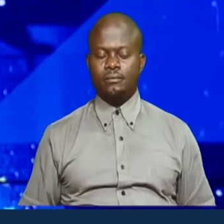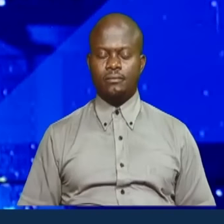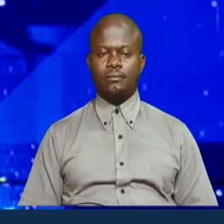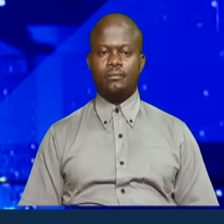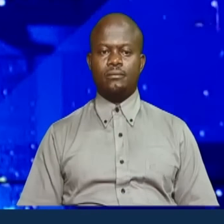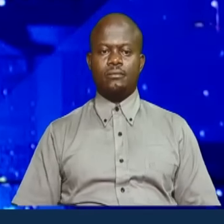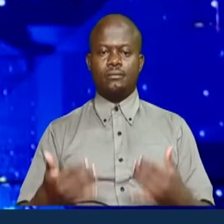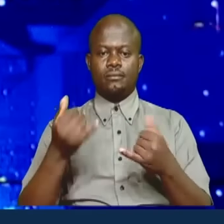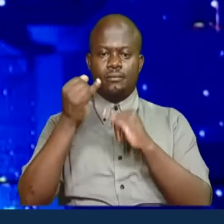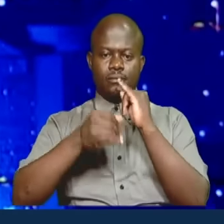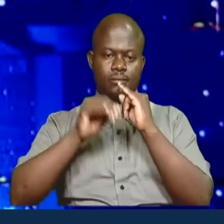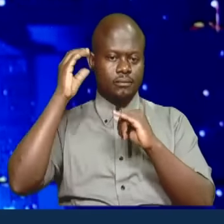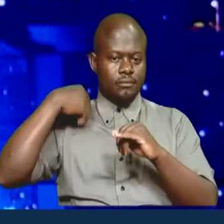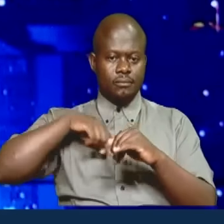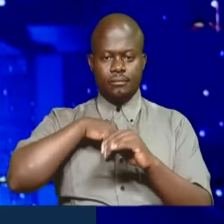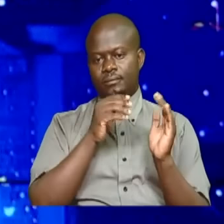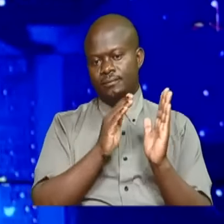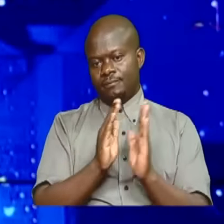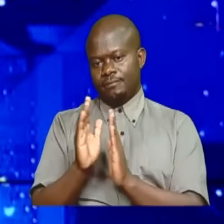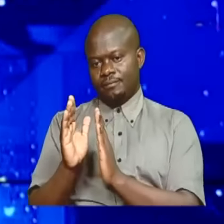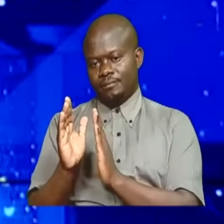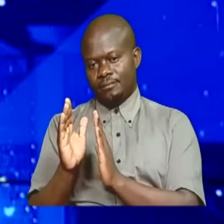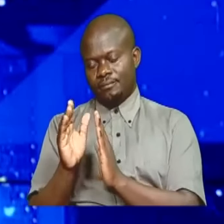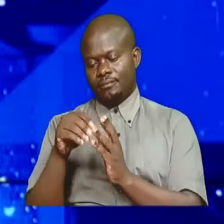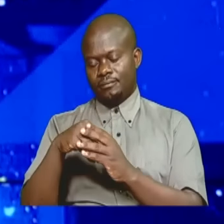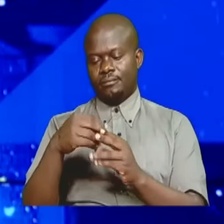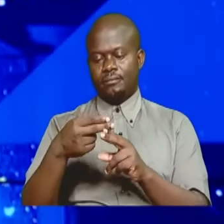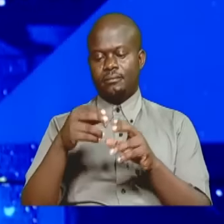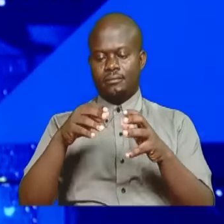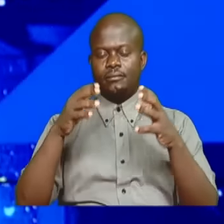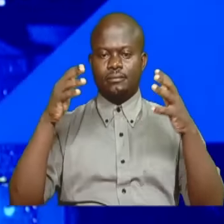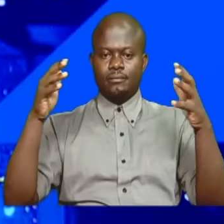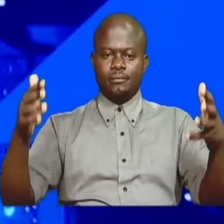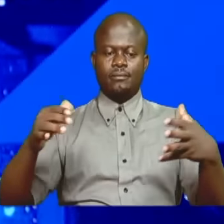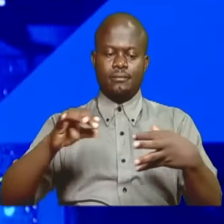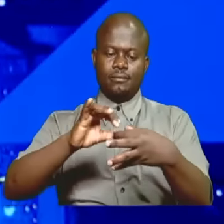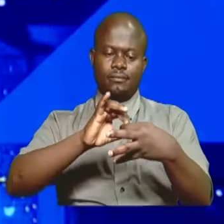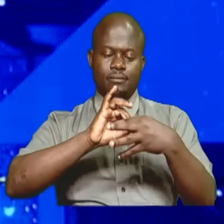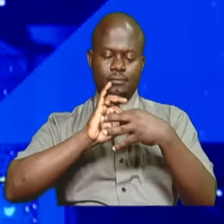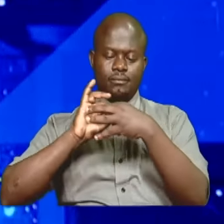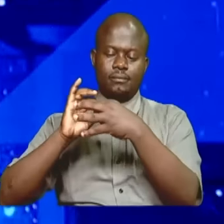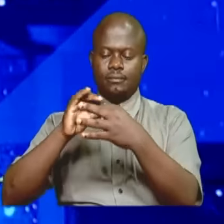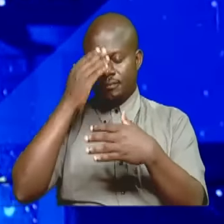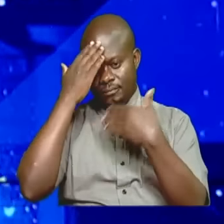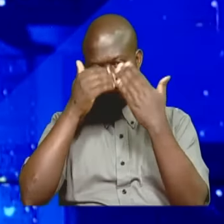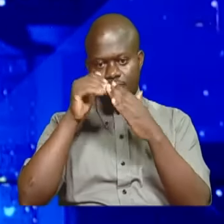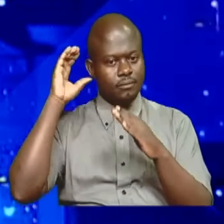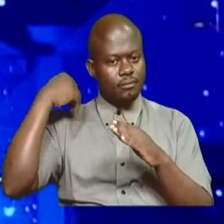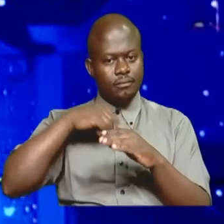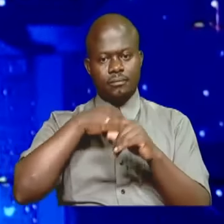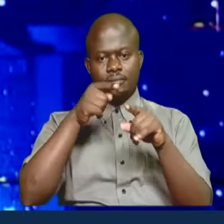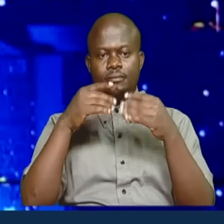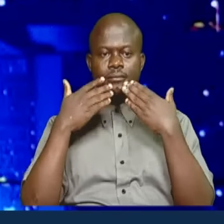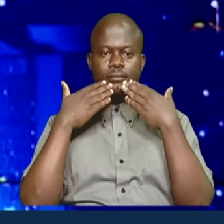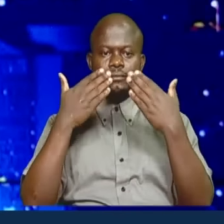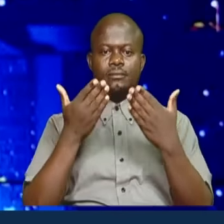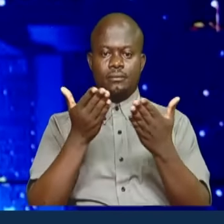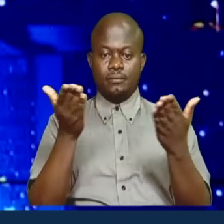Uyu ni umusozi w'amakuru twari twabateguriye. Reka mu izina rya kipe ngari twafatanije kugira ngo aya makuru abagereho mbashimire